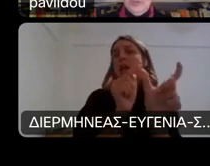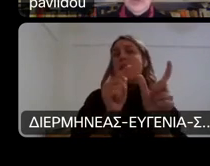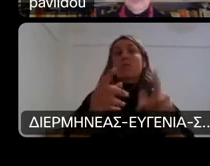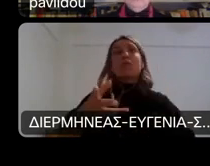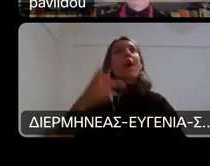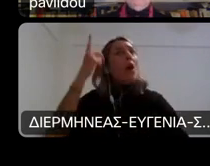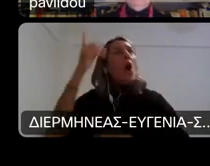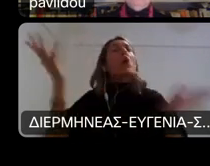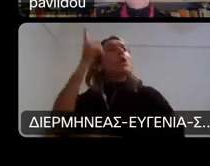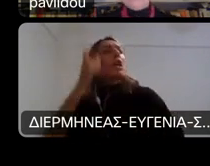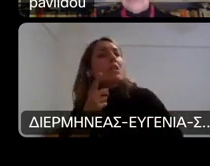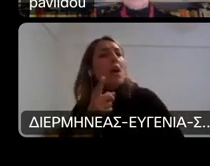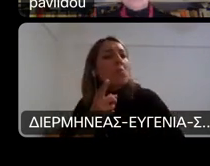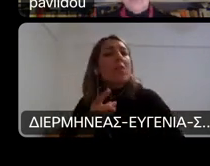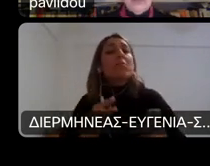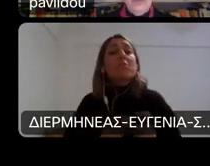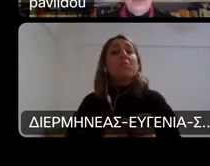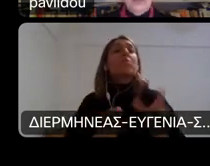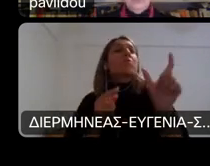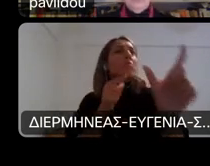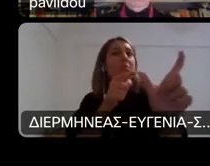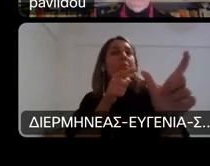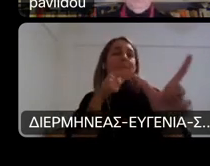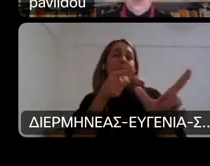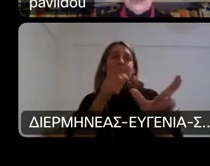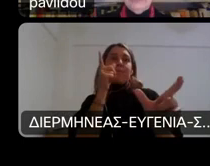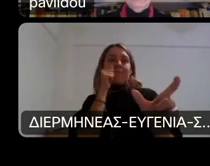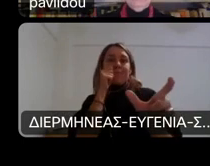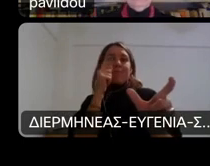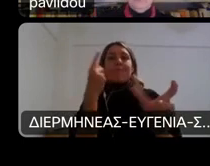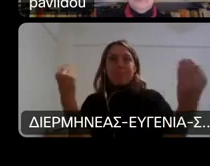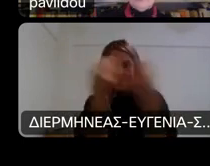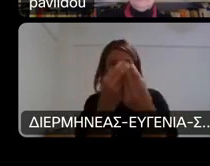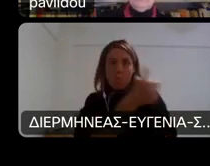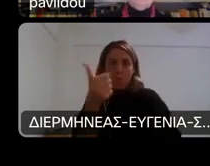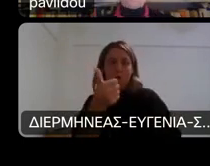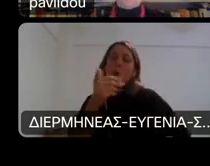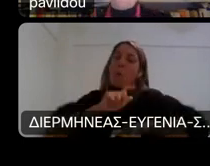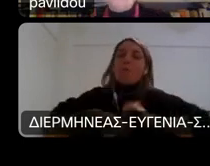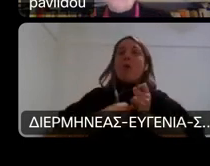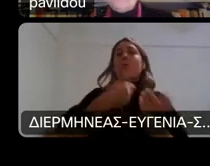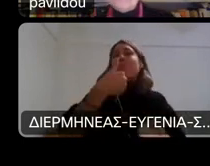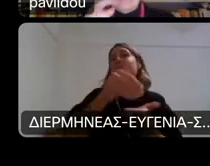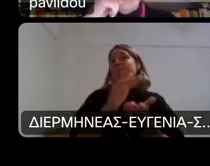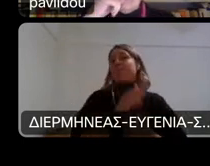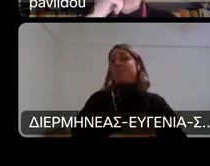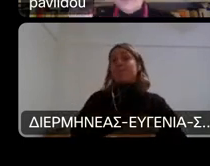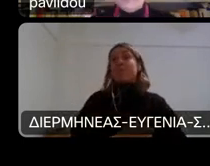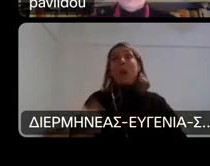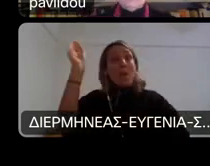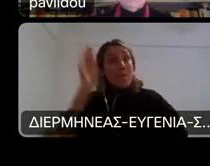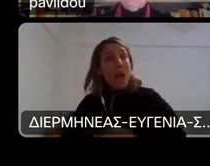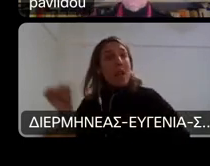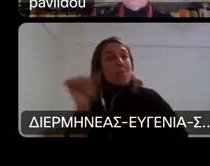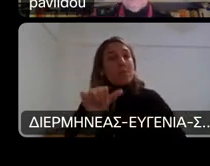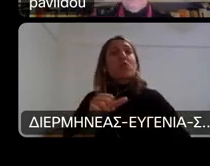γνωσιακό επίπεδο, φυσικά προσπαθούμε να το αποφύγουμε. Οπότε, Ερχόμαστε πάλι στις στρατηγικές ελαχιστοποίησεις